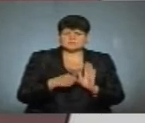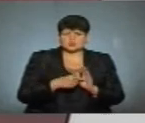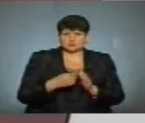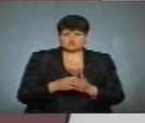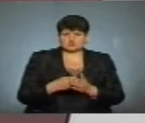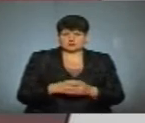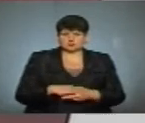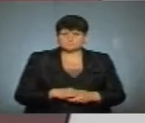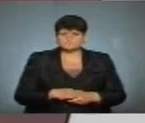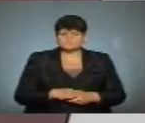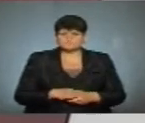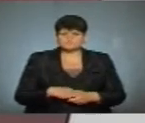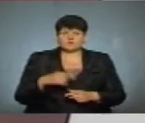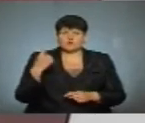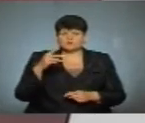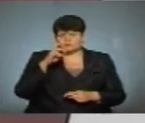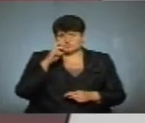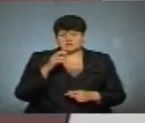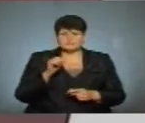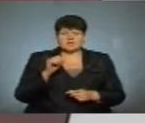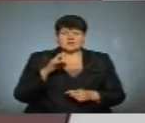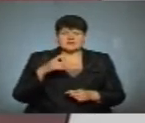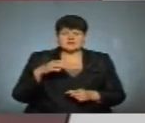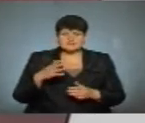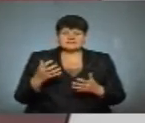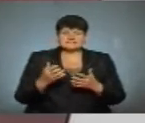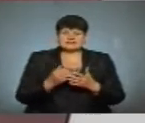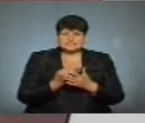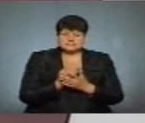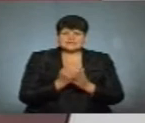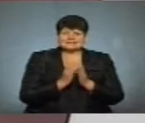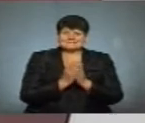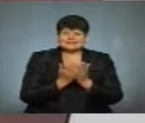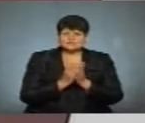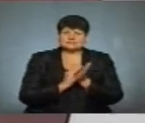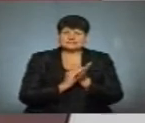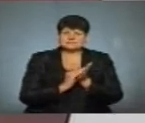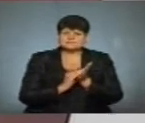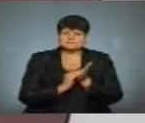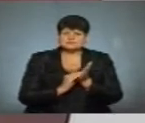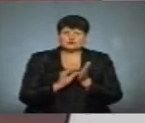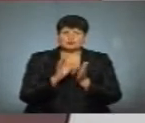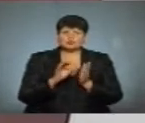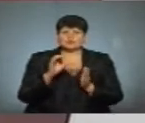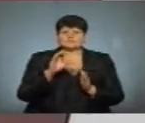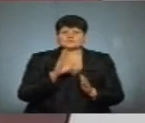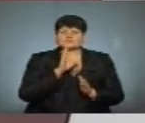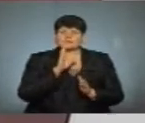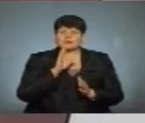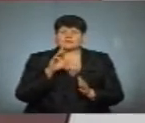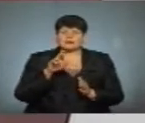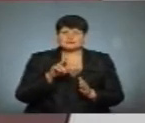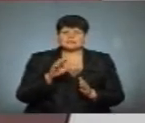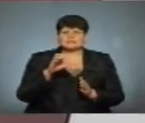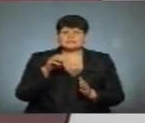бюджету. В обласному державному архіві знайшли метричну книжку, у якій є інформація про Славу Стецько. Про це розповів